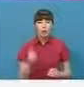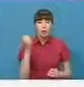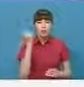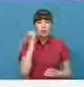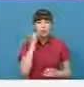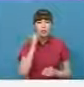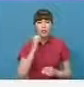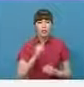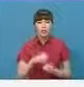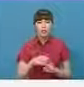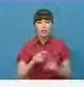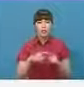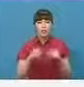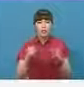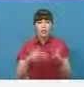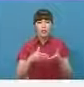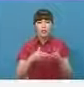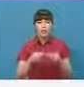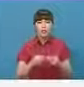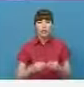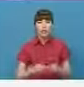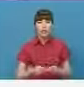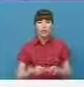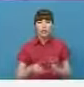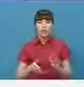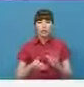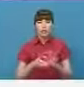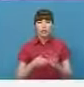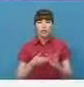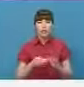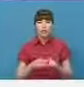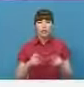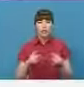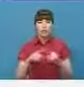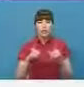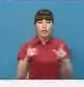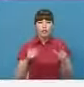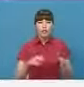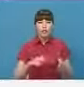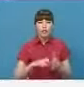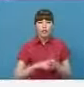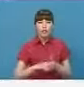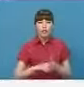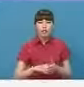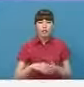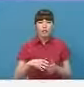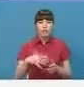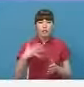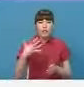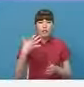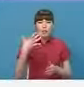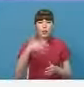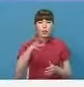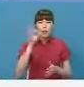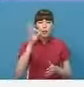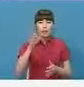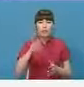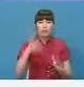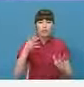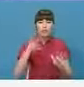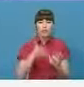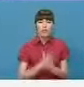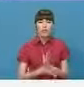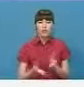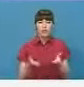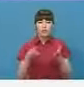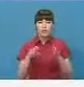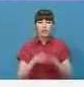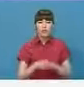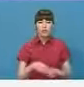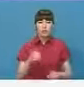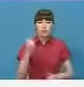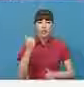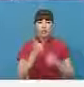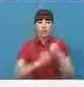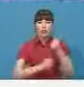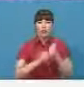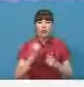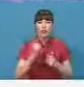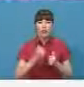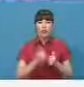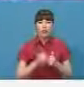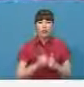барады. Қолдарындағы шақырухат баршығының 50% жабады. Ал қазақ балаларының бабы мен бағы қосасын алатын